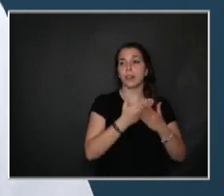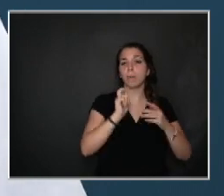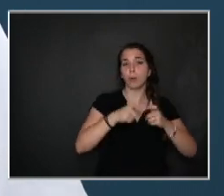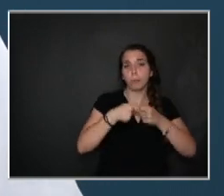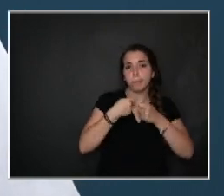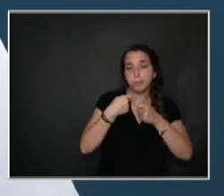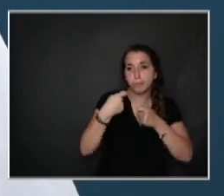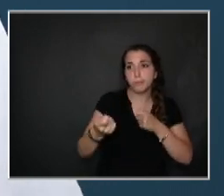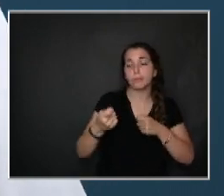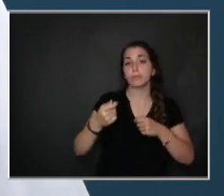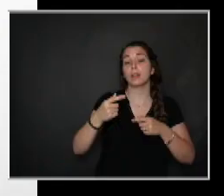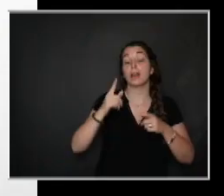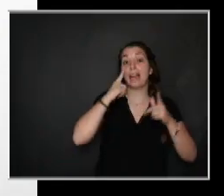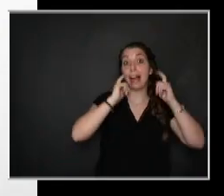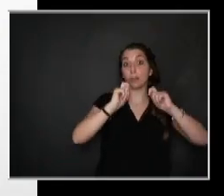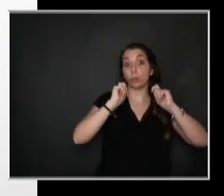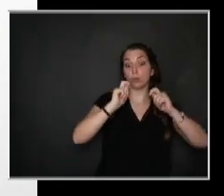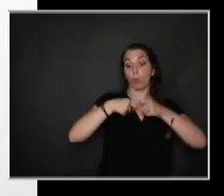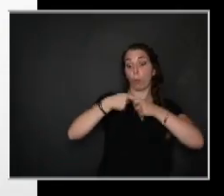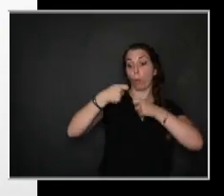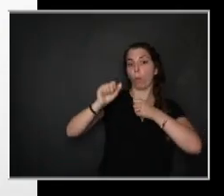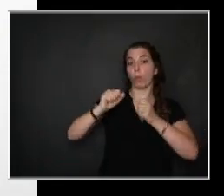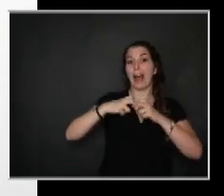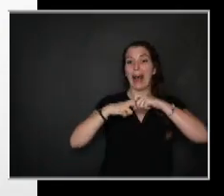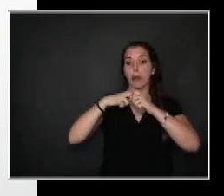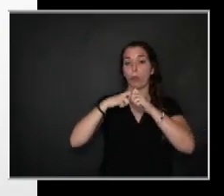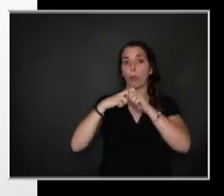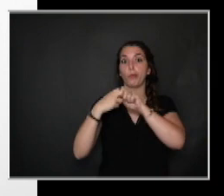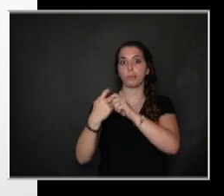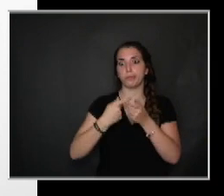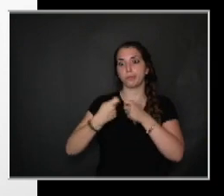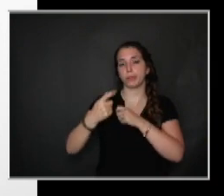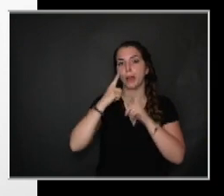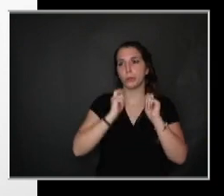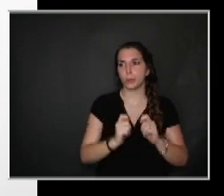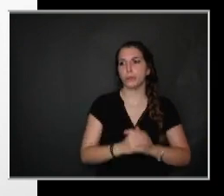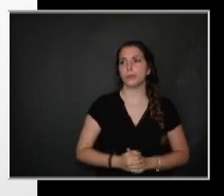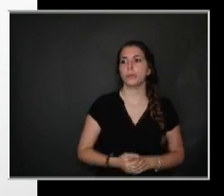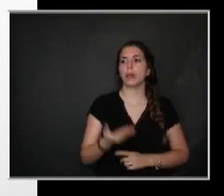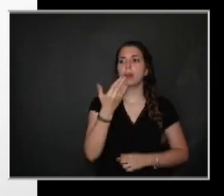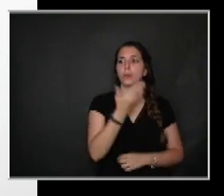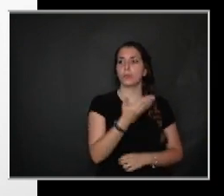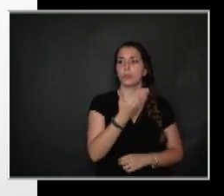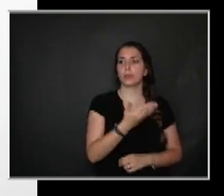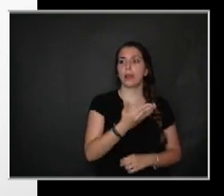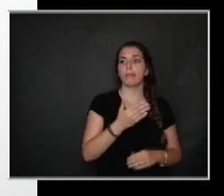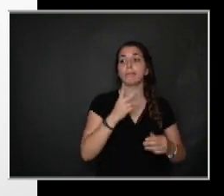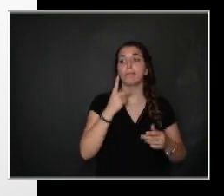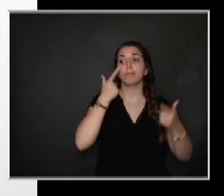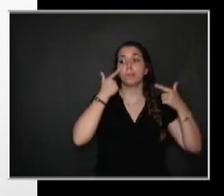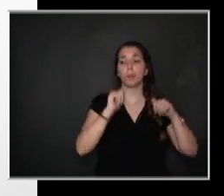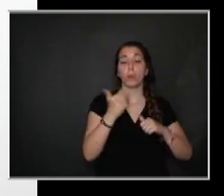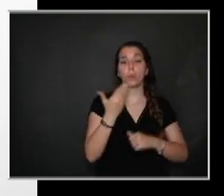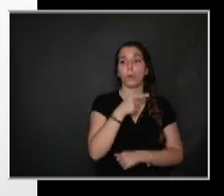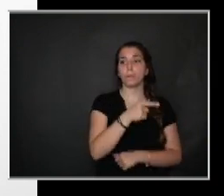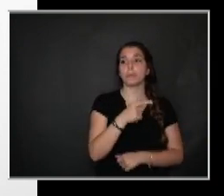dégénérescence avec le temps vers de l'arthrose. Alors, à l'examen clinique de ce syndrome facétaire, il y a quelque chose qui est assez caractéristique. C'est ce qu'on